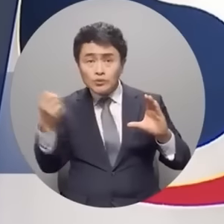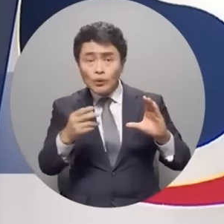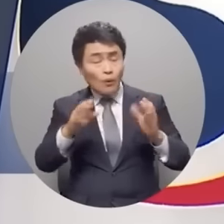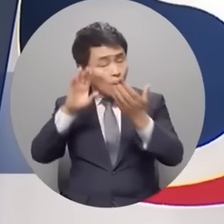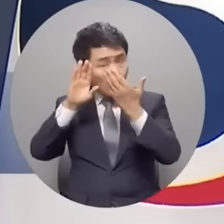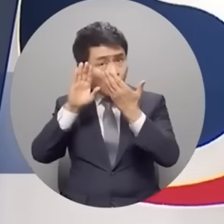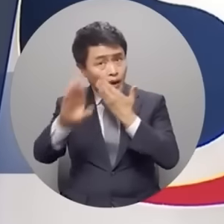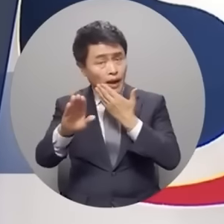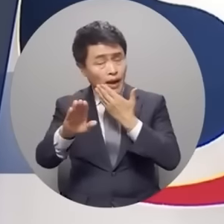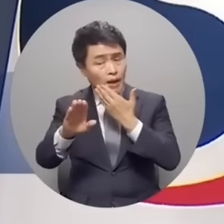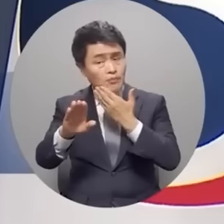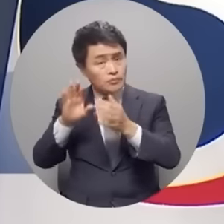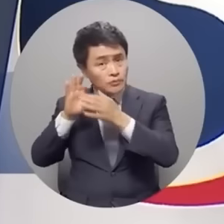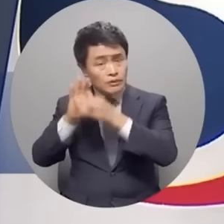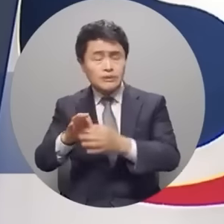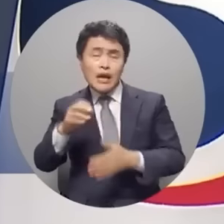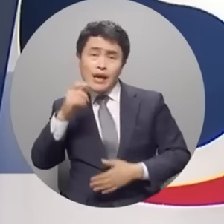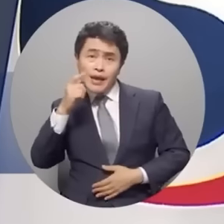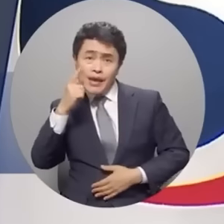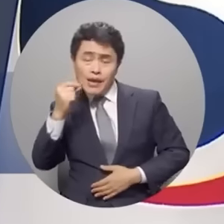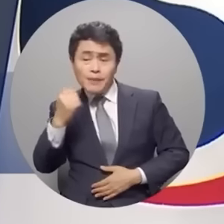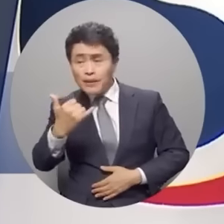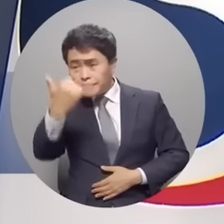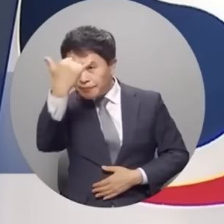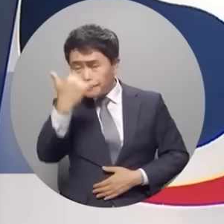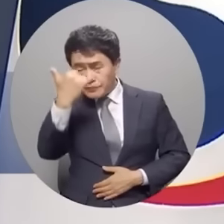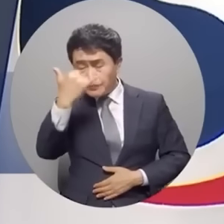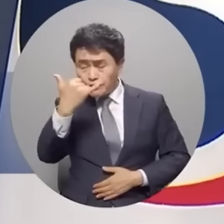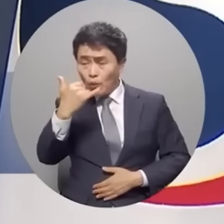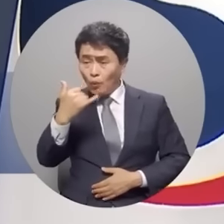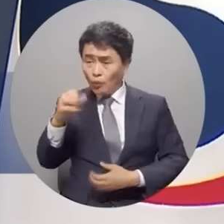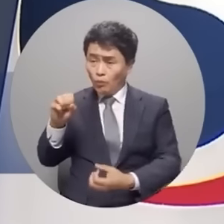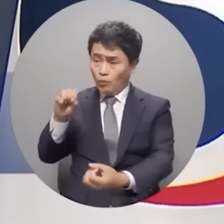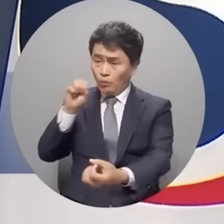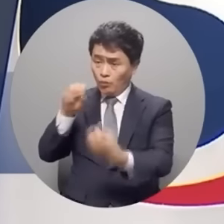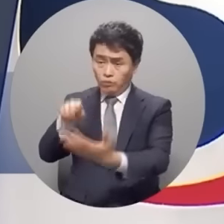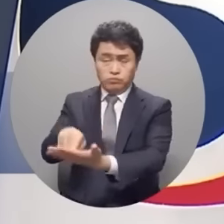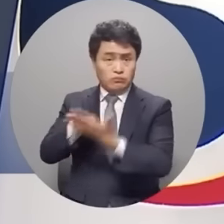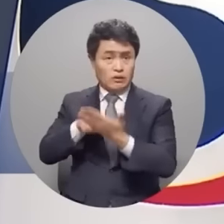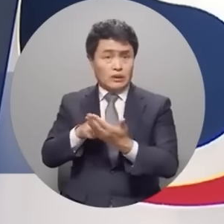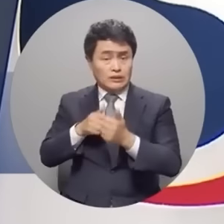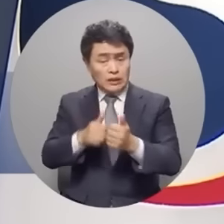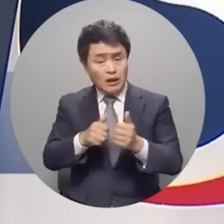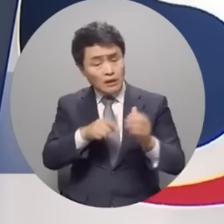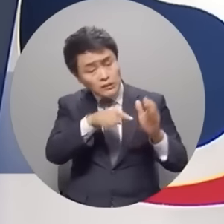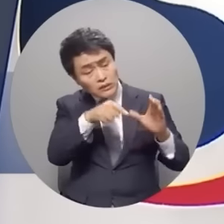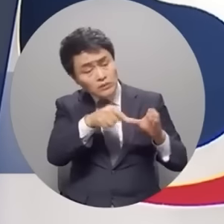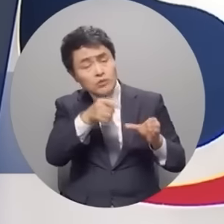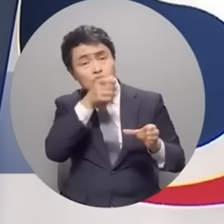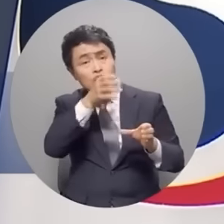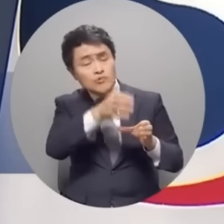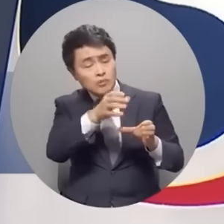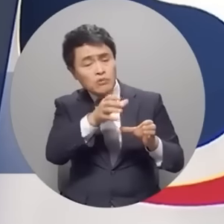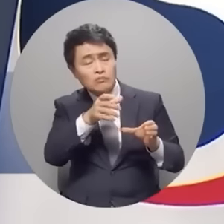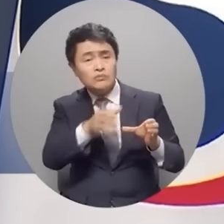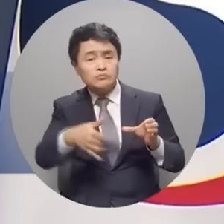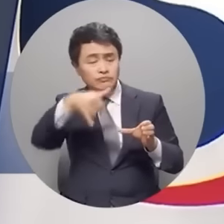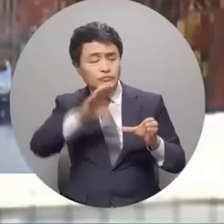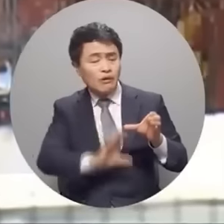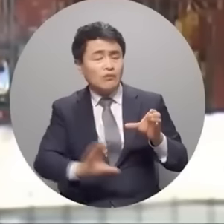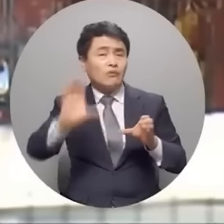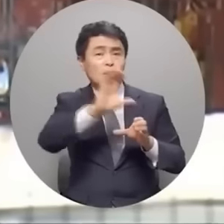앞으로 이어질 일본의 성의 있는 호응에 따라서 그 물컵은 더 채워질 것으로